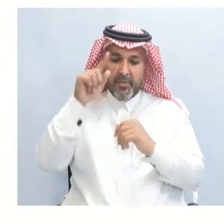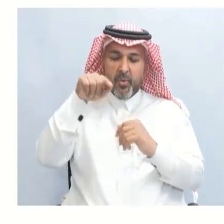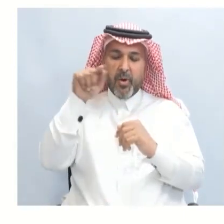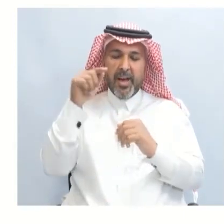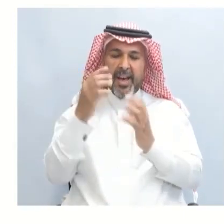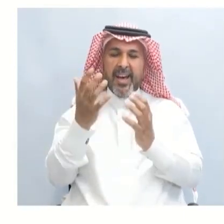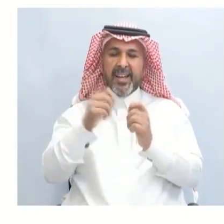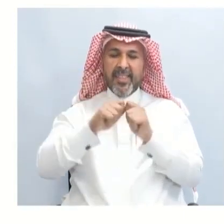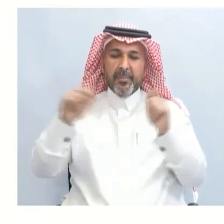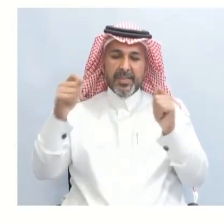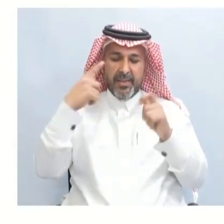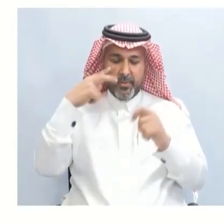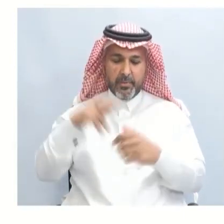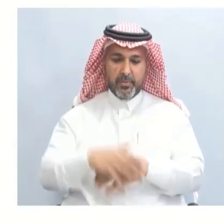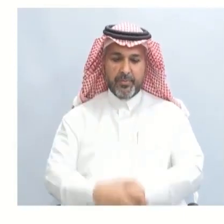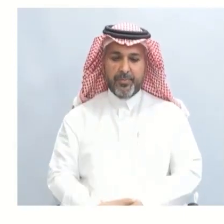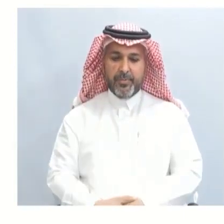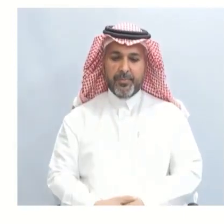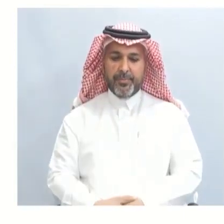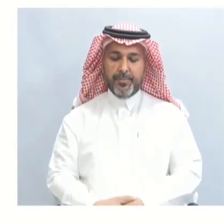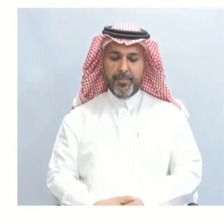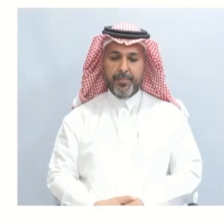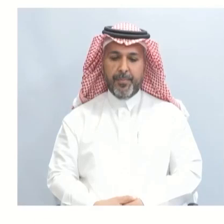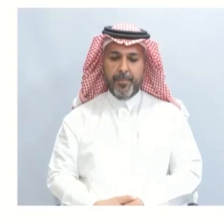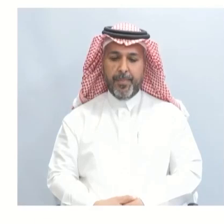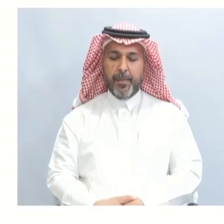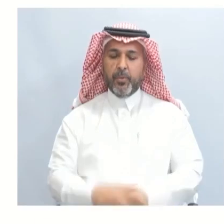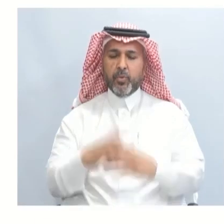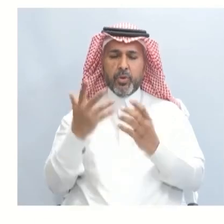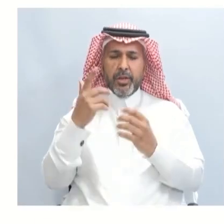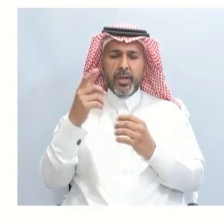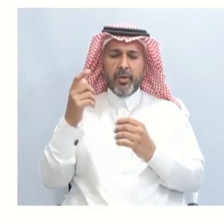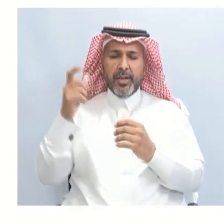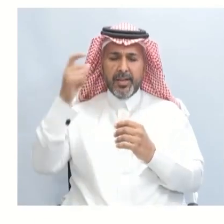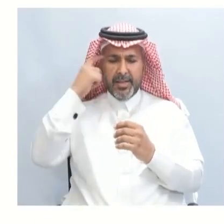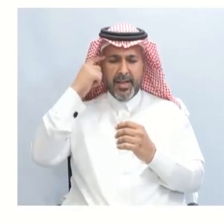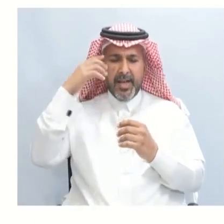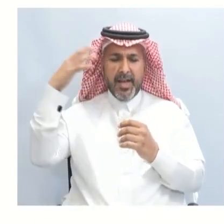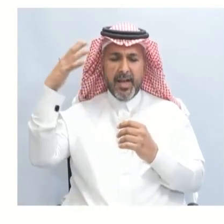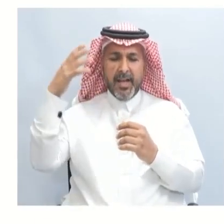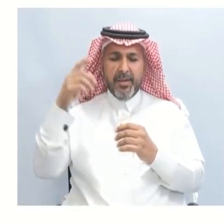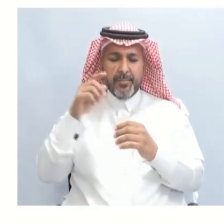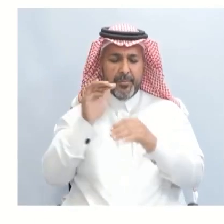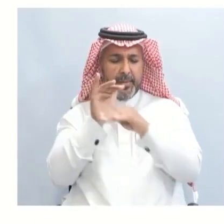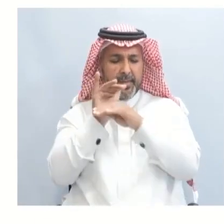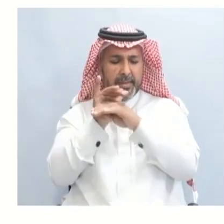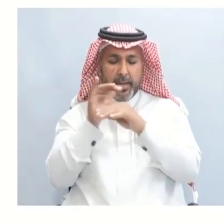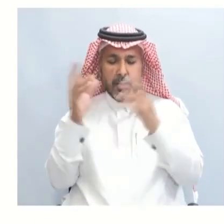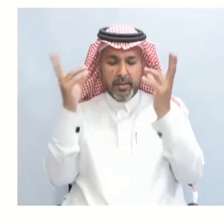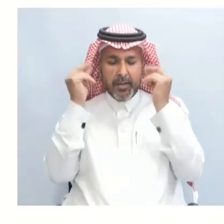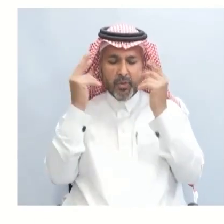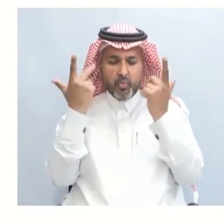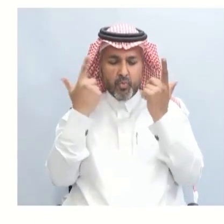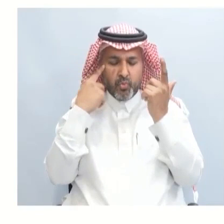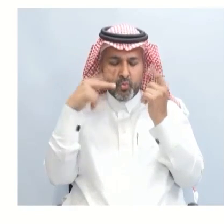سهل لو سالتك ما العوامل التي درسها نيوتن لاستنتاج قانونه هما عاملين رئيسيين اثين